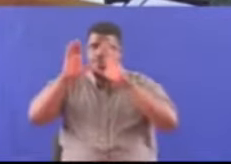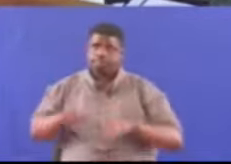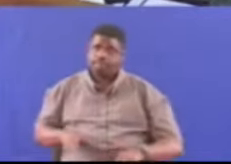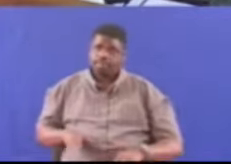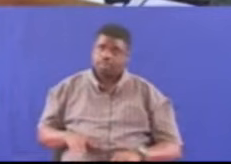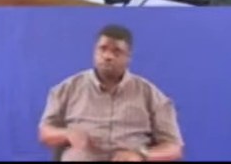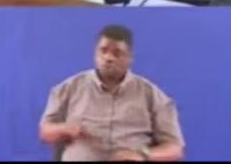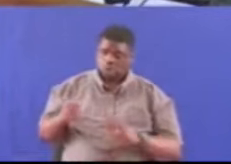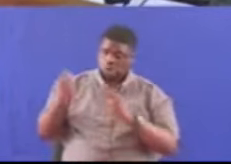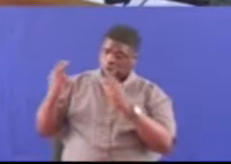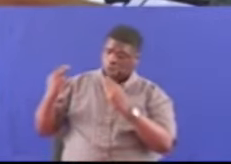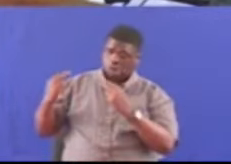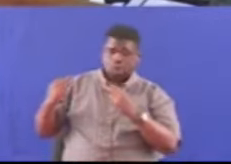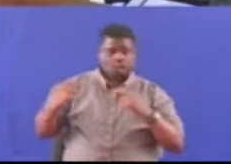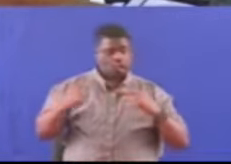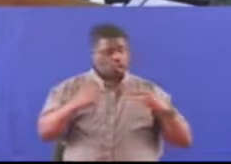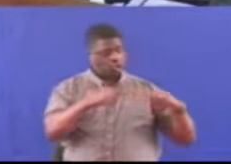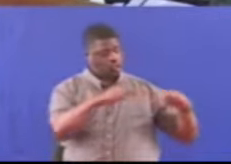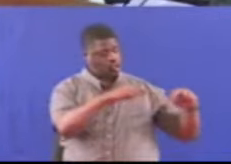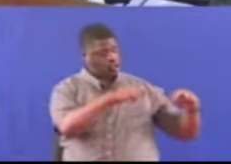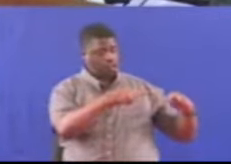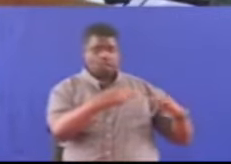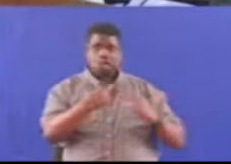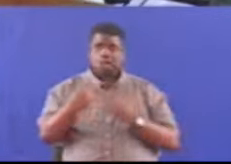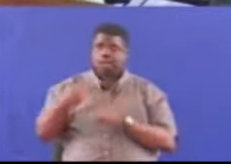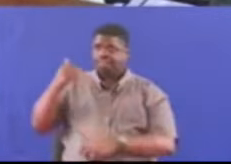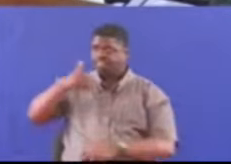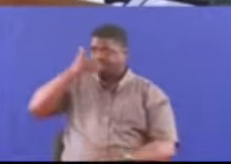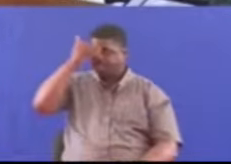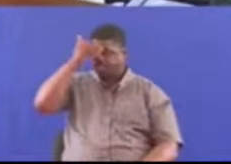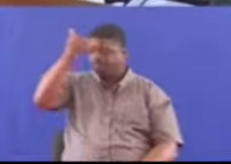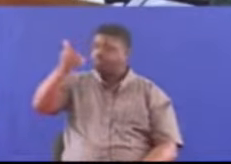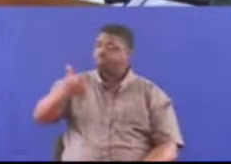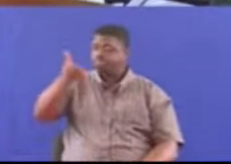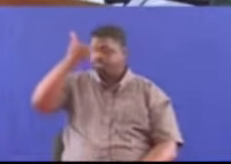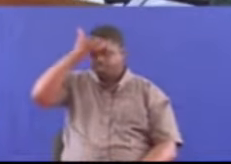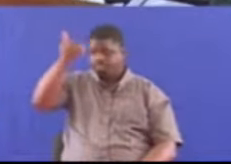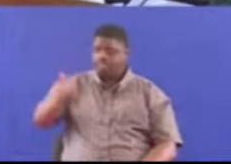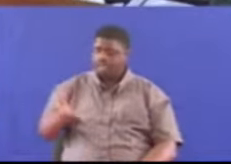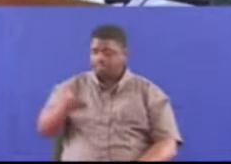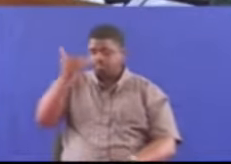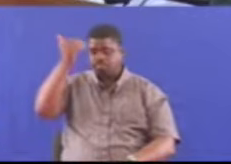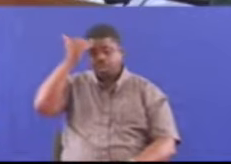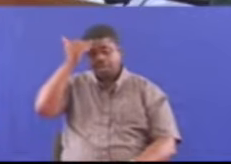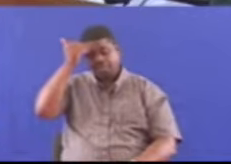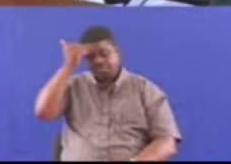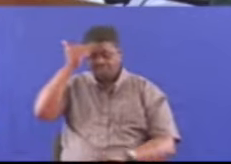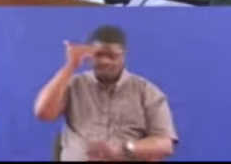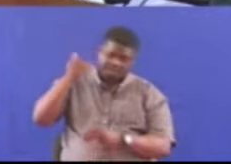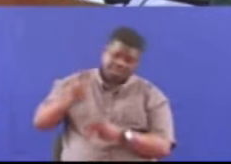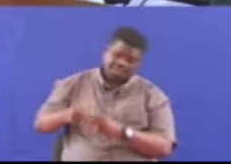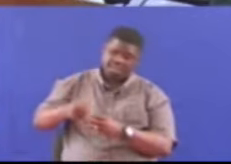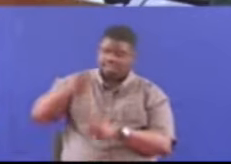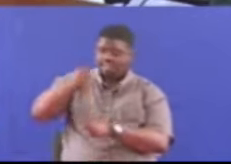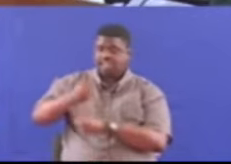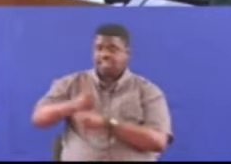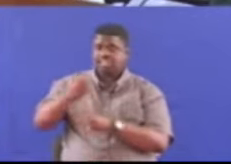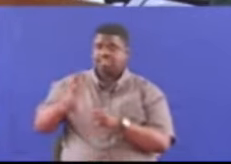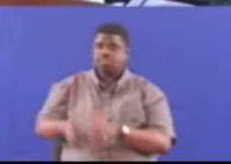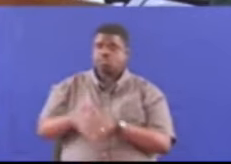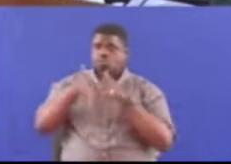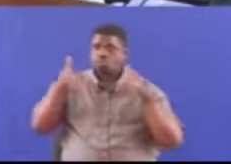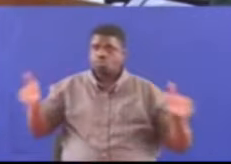unavyoiona imesheheni vipaji mbalimbali, imesheheni maarifa mbalimbali, na kazi kubwa